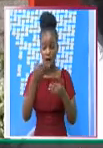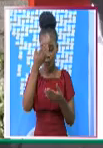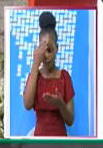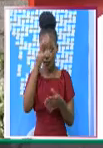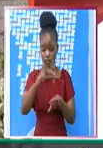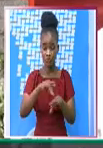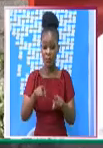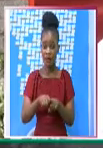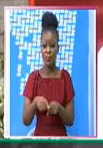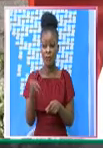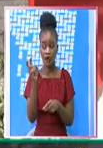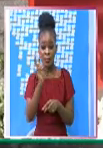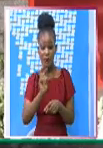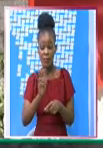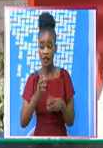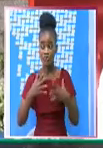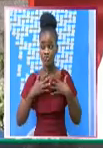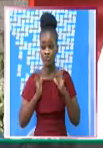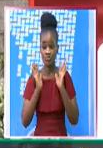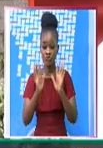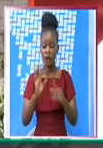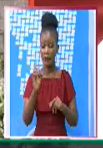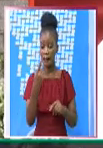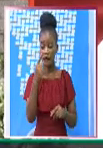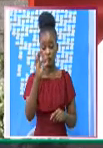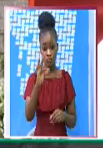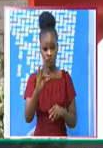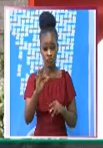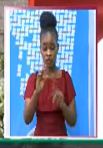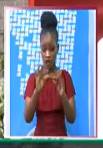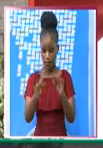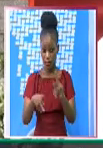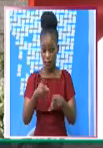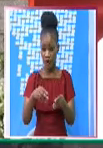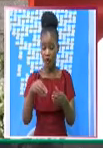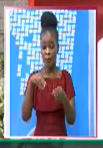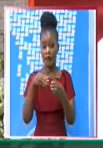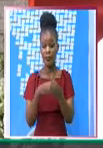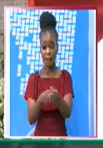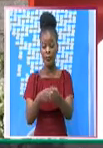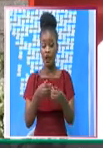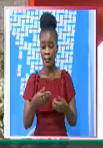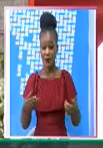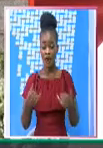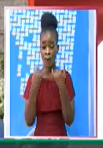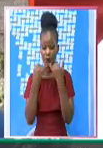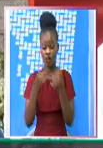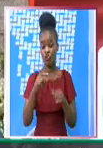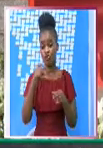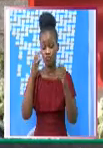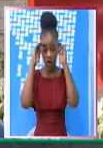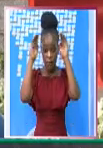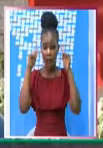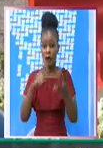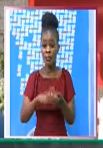that yali patron waffe omu ku bantu abakulira Children's Forum. Imagine a speaker. Naye